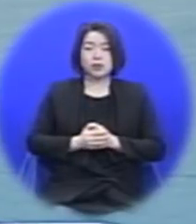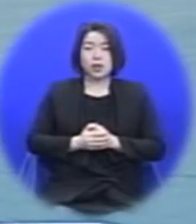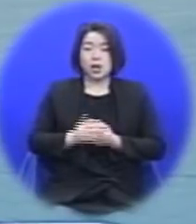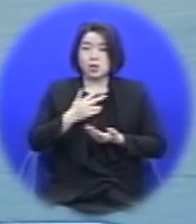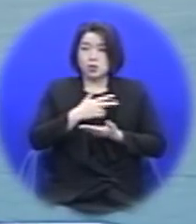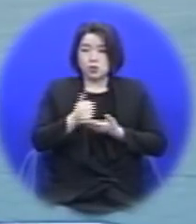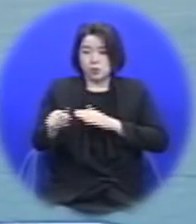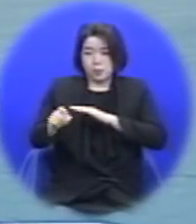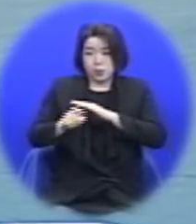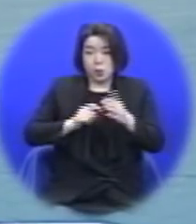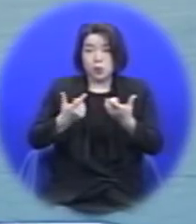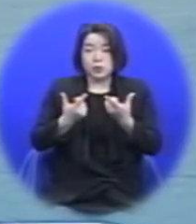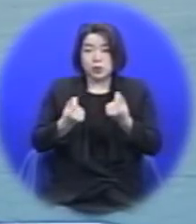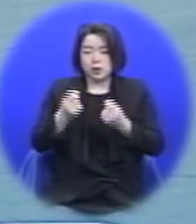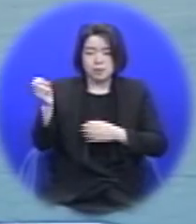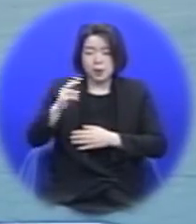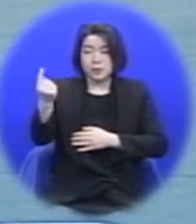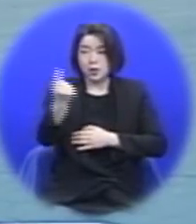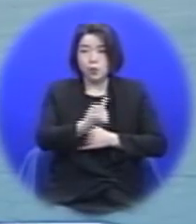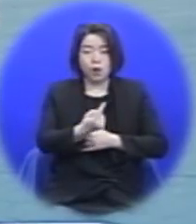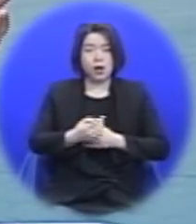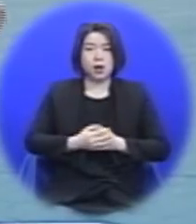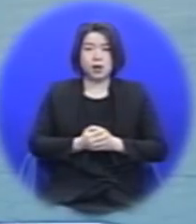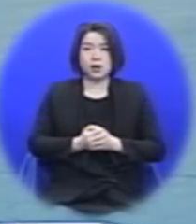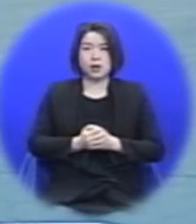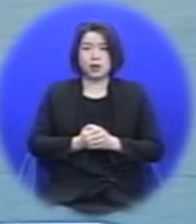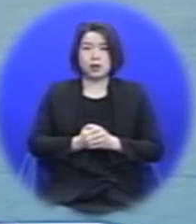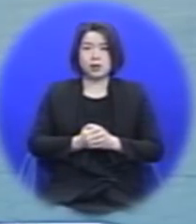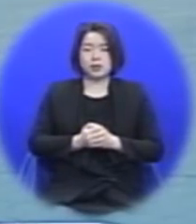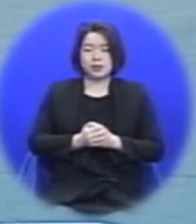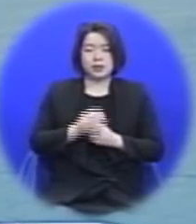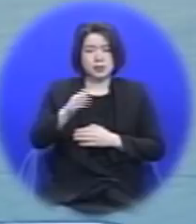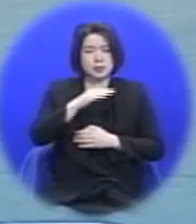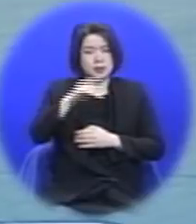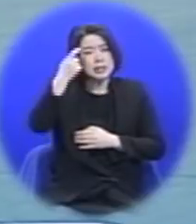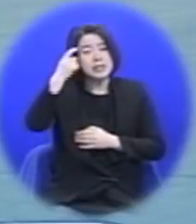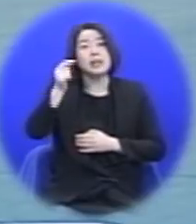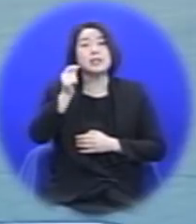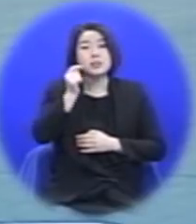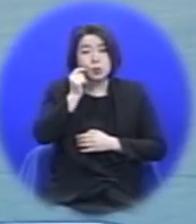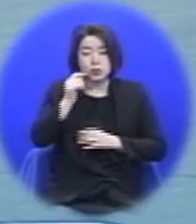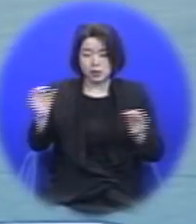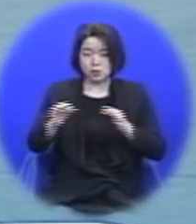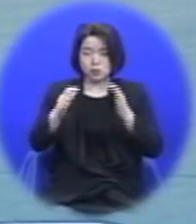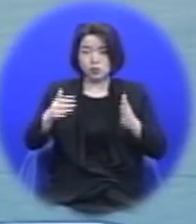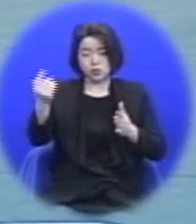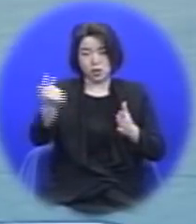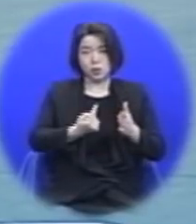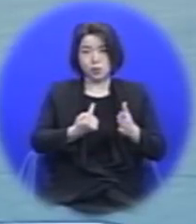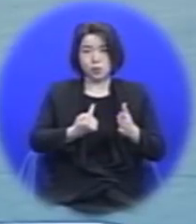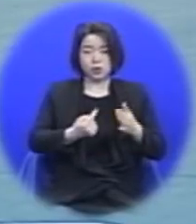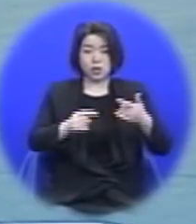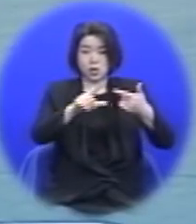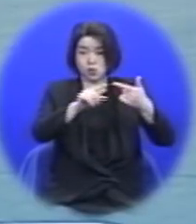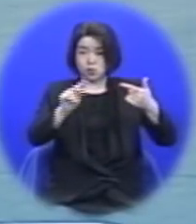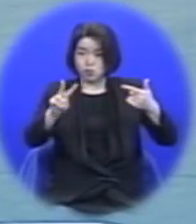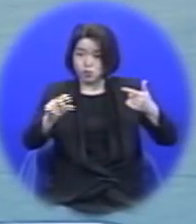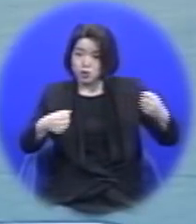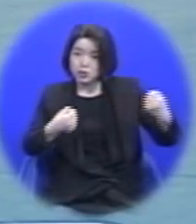주님이 도둑같이 오시겠다는 겁니다. 전혀 예상치 못했던 순간에 6.25 전쟁이